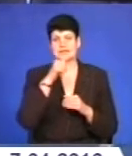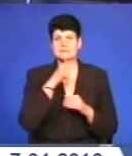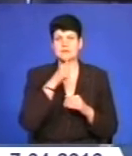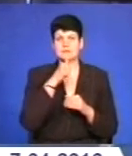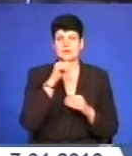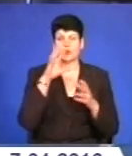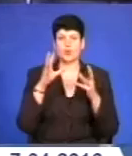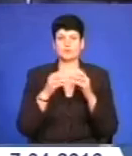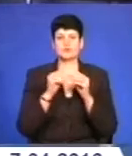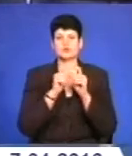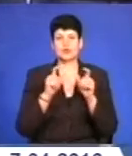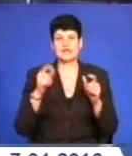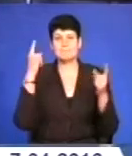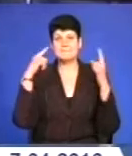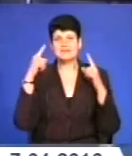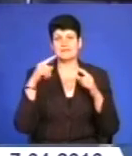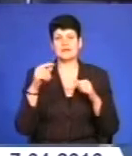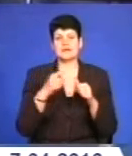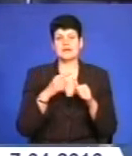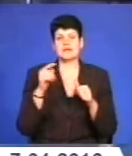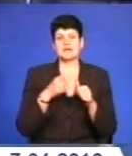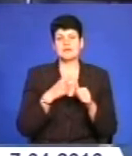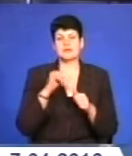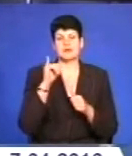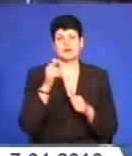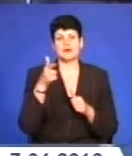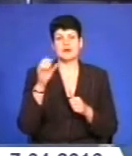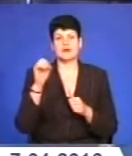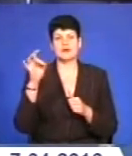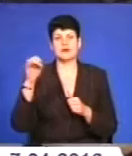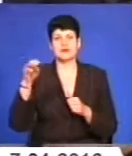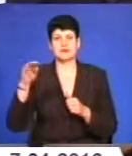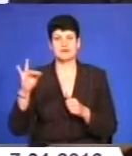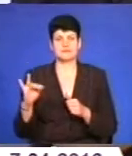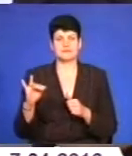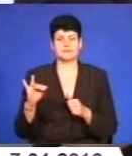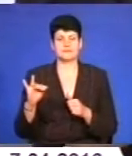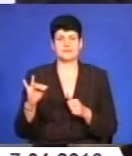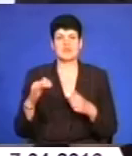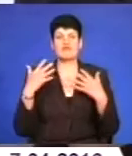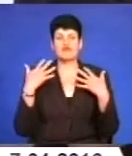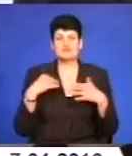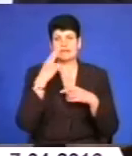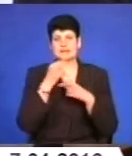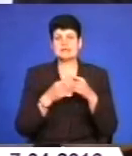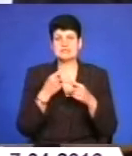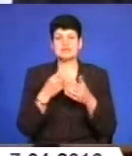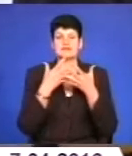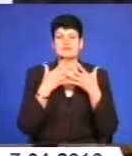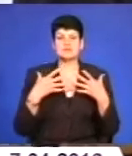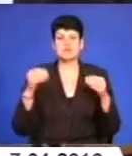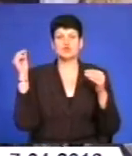комунально-експериментальної комплексної школи мистецтв імені Ігоря Герети, розповідає Оксана Павлишин. Уже традиційно навесні